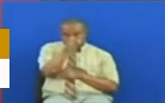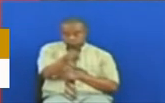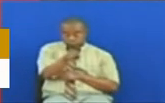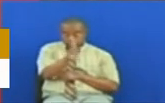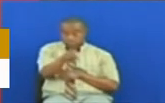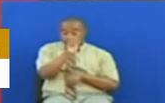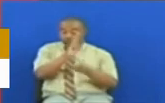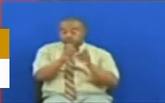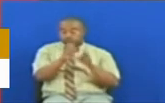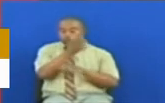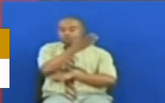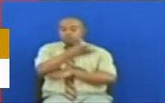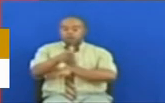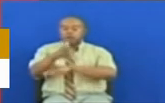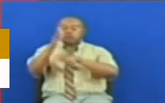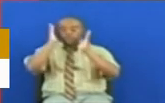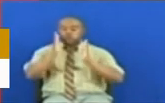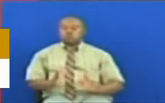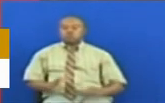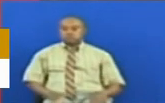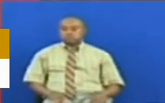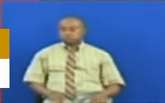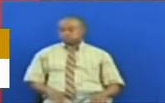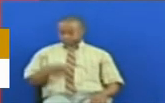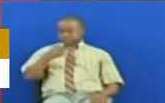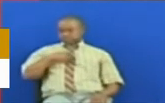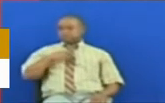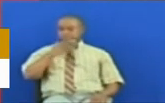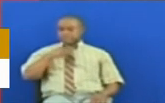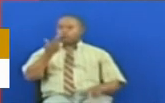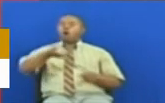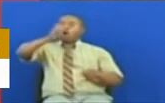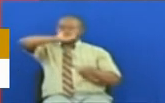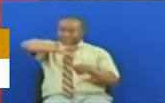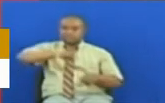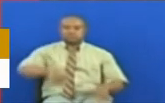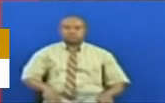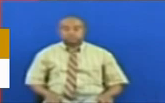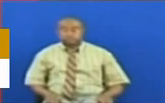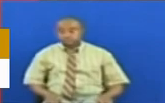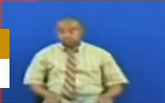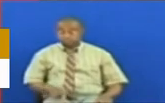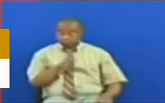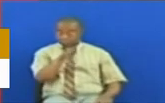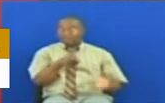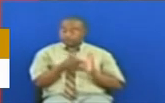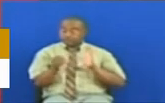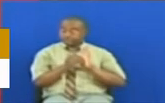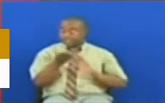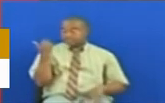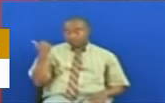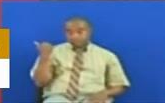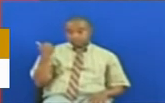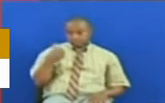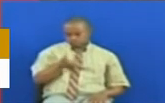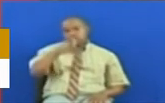kuu. Lakini na mimi ninanyongeza kwenye hilo. Sheria ile ya zamani, na Mheshimiwa Waziri